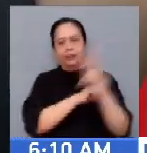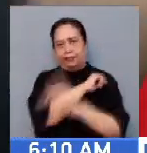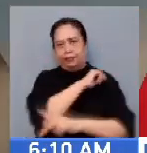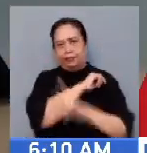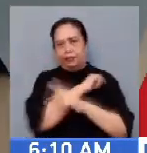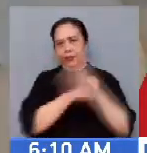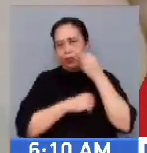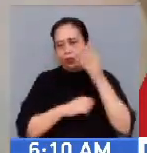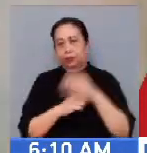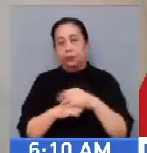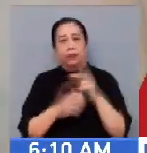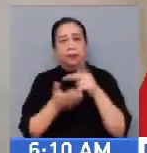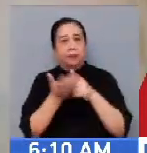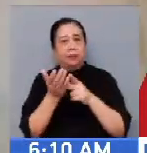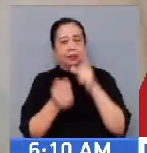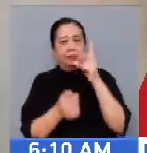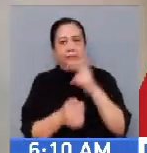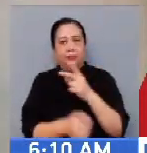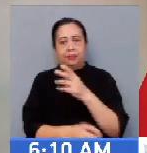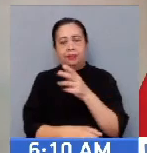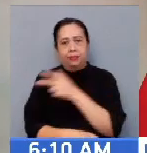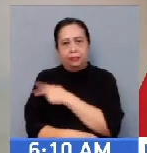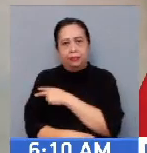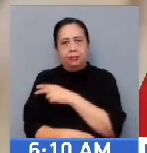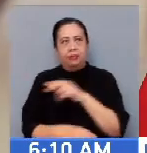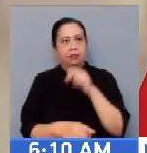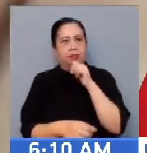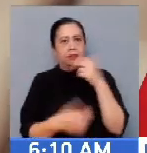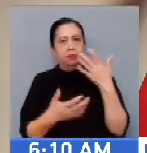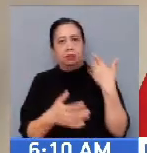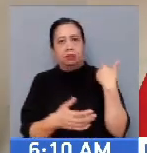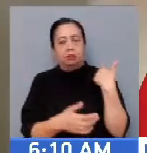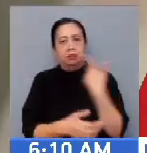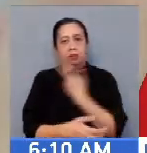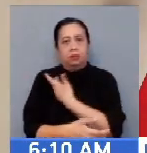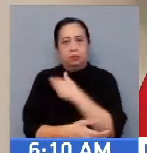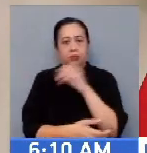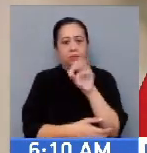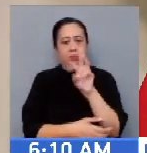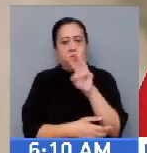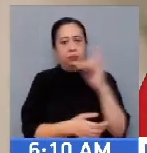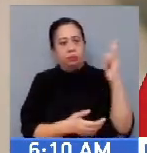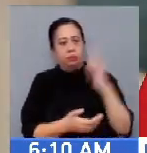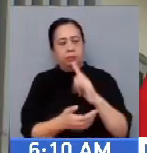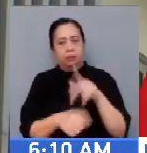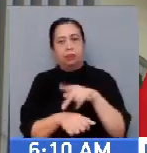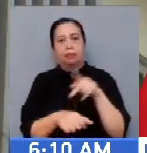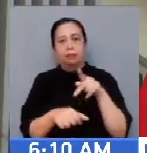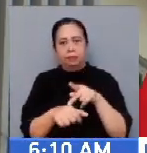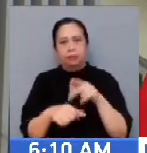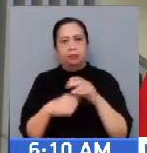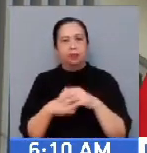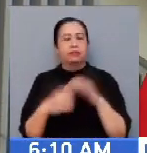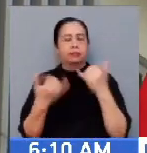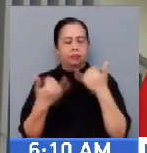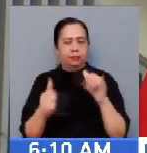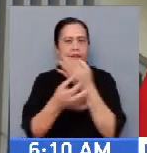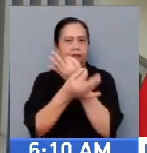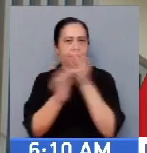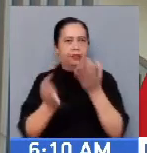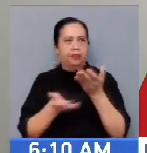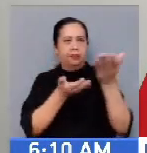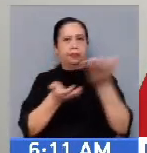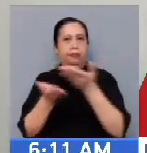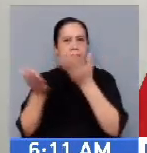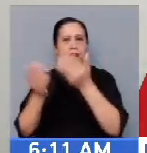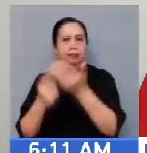partially vaccinated at unvaccinated OFWs na babalik ng Pilipinas, libre pa rin ihahatid sa mga quarantine